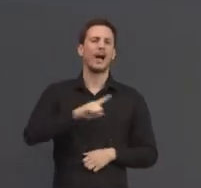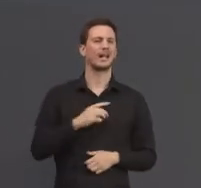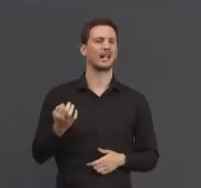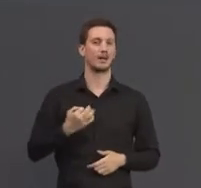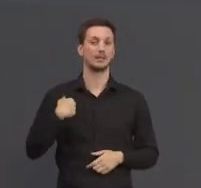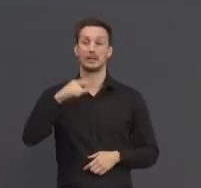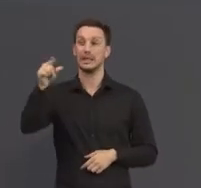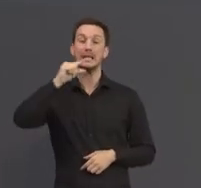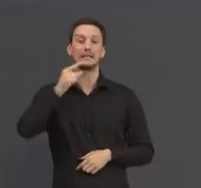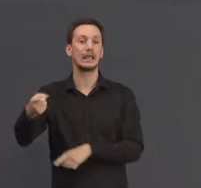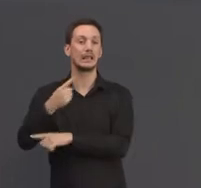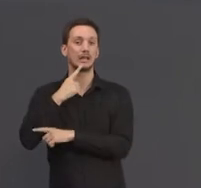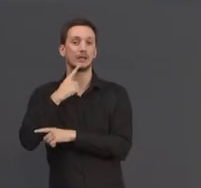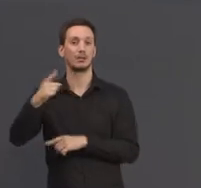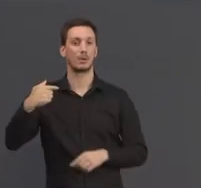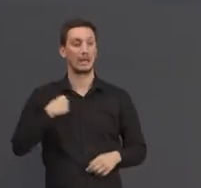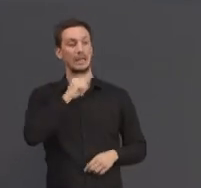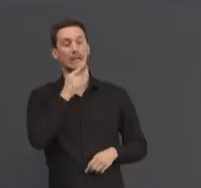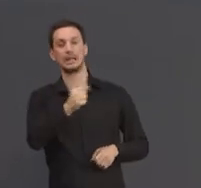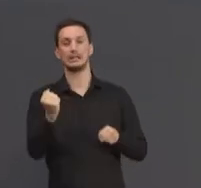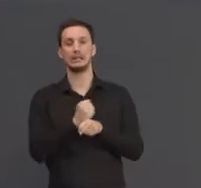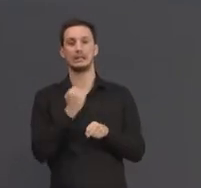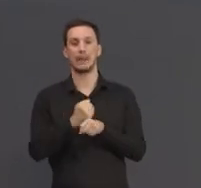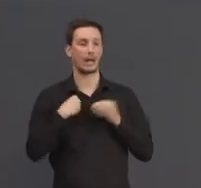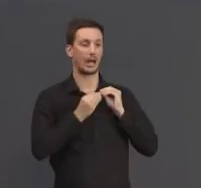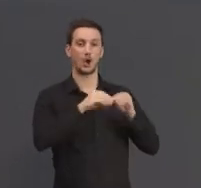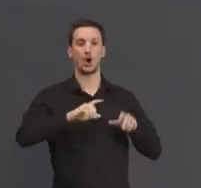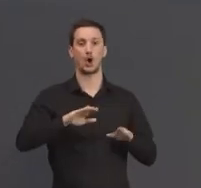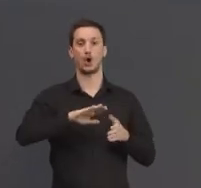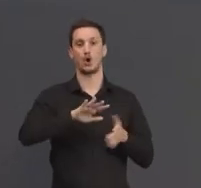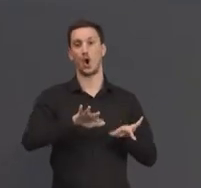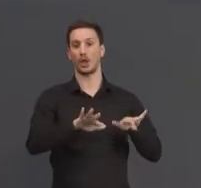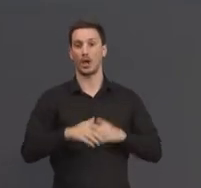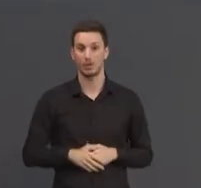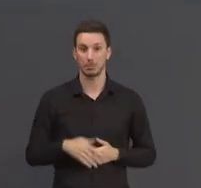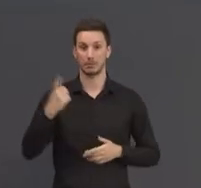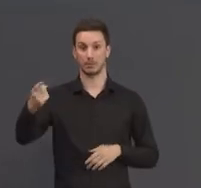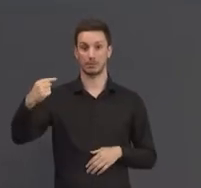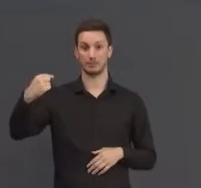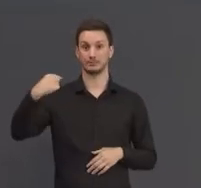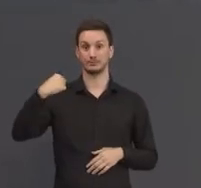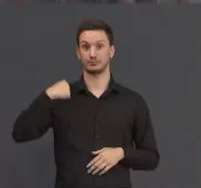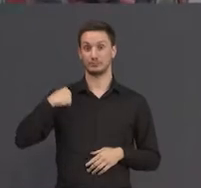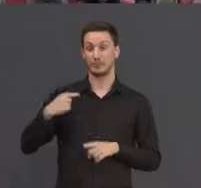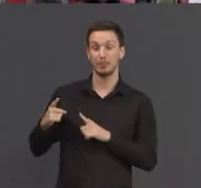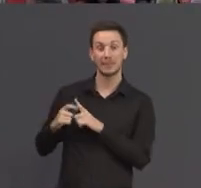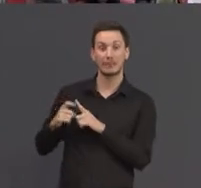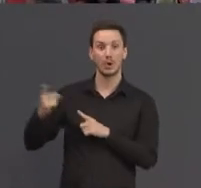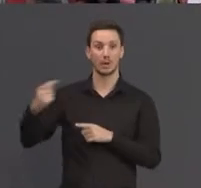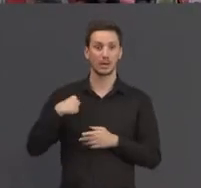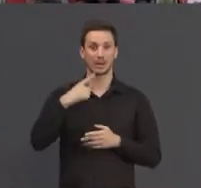sempre contestava que arreglo ordinadors. El meu cosí No es creu cap de les meves